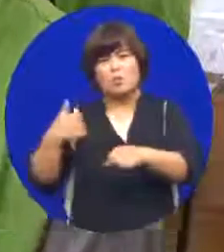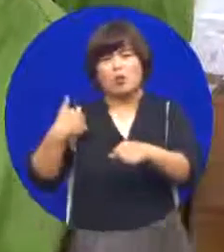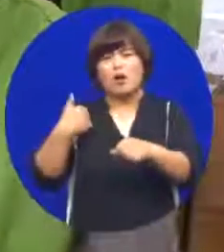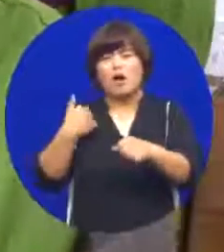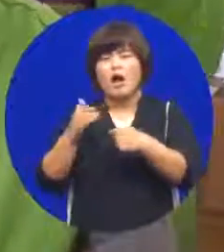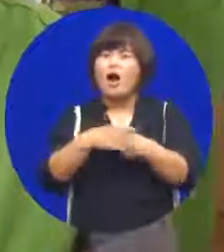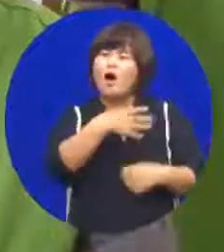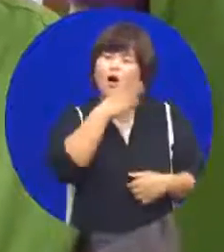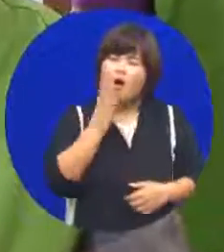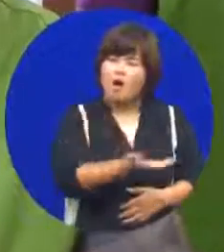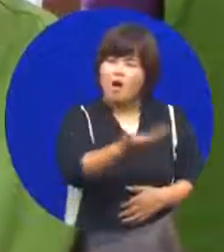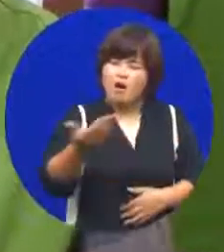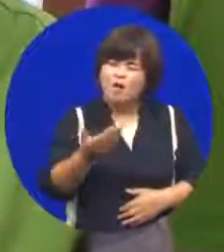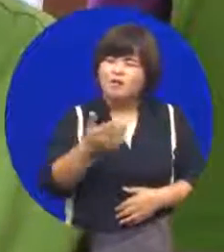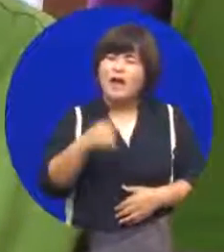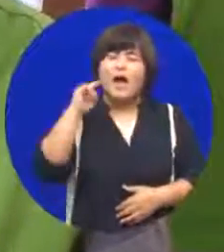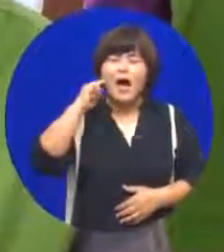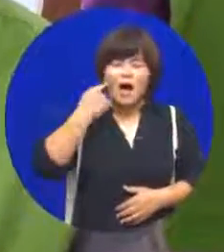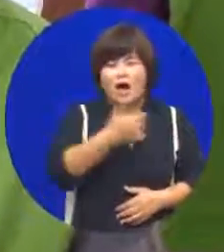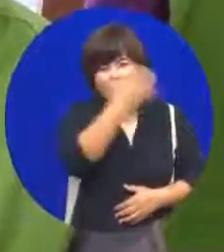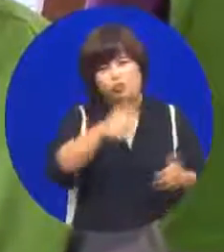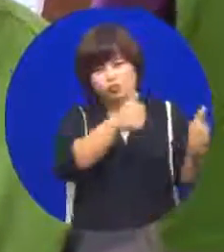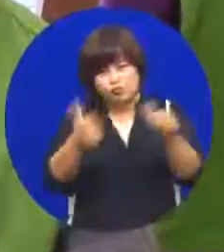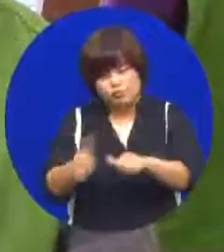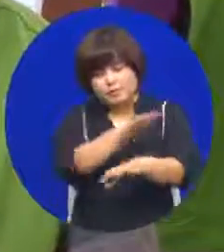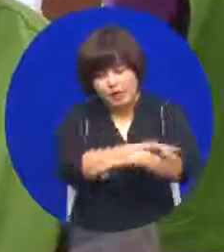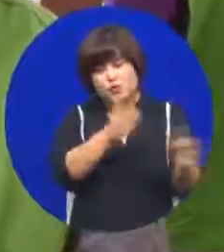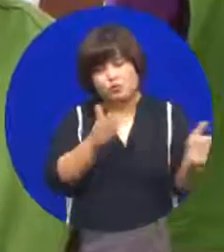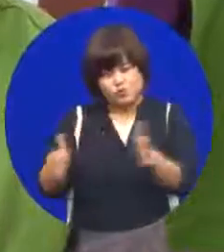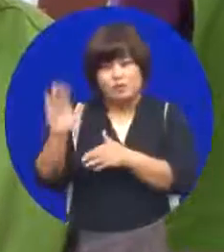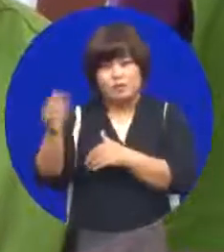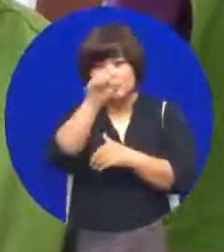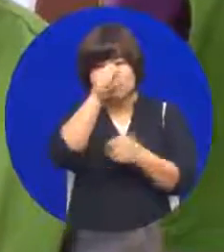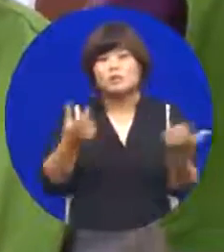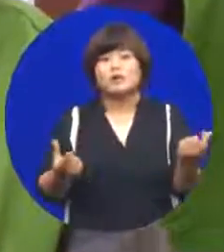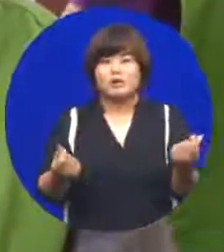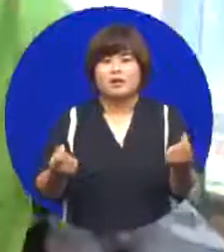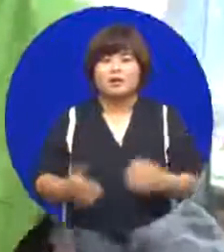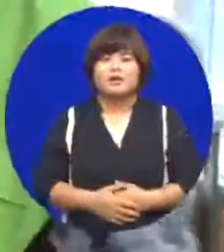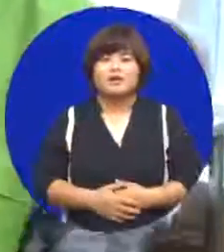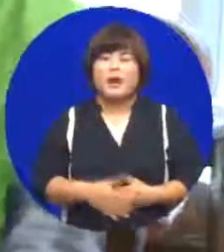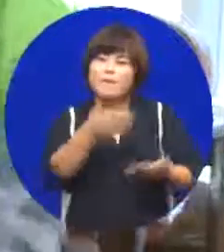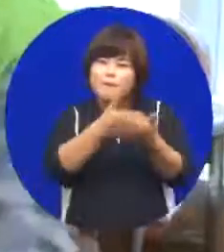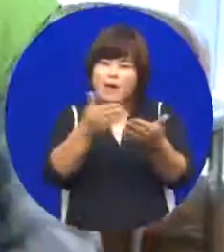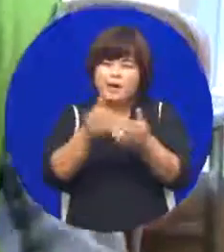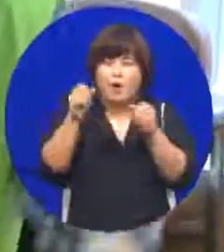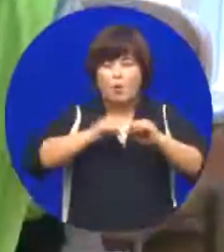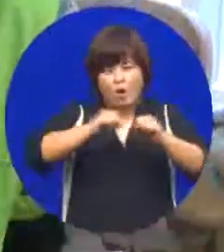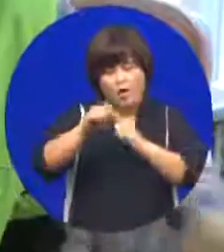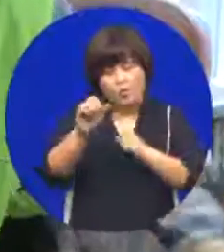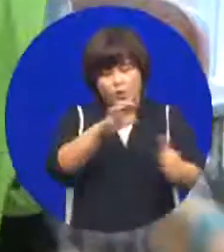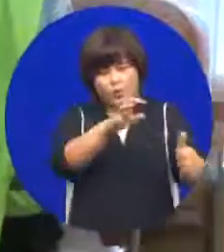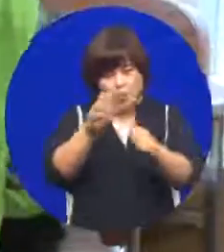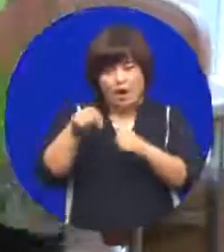그래서 어르신들께서 아름다운 죽음을 준비했으면 좋겠다라는 의도로 미술치료를 시작을 하게 됐습니다.